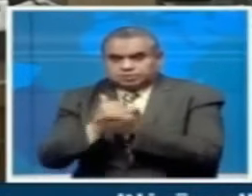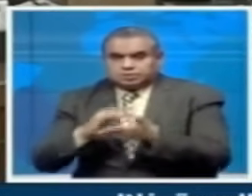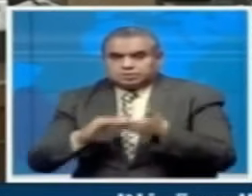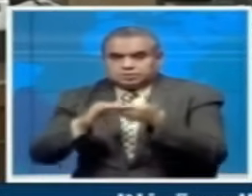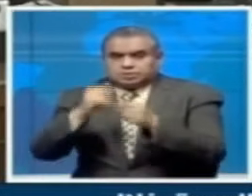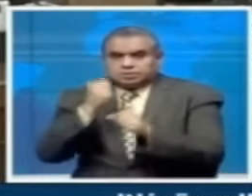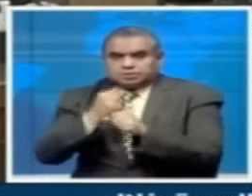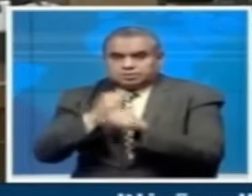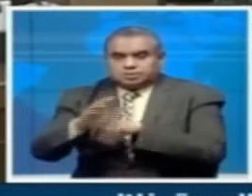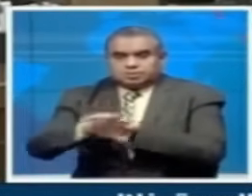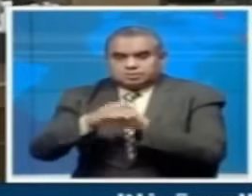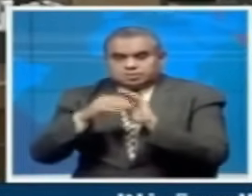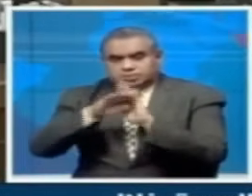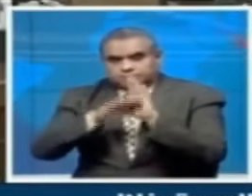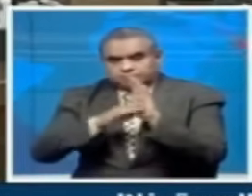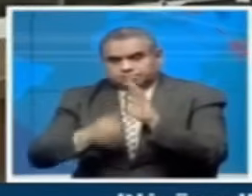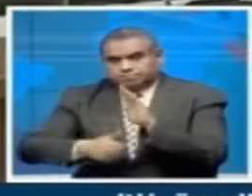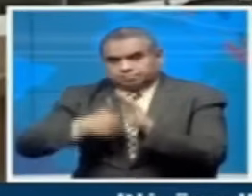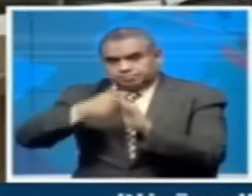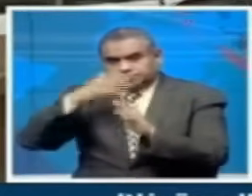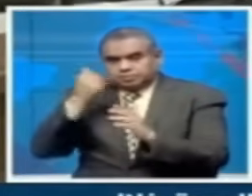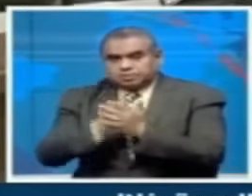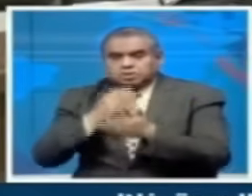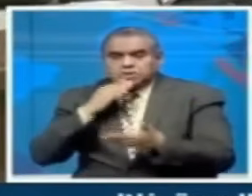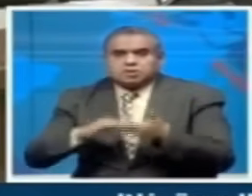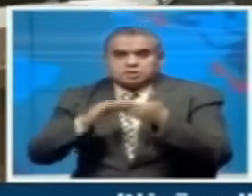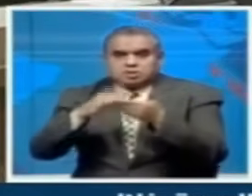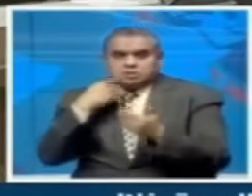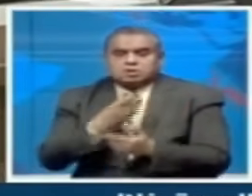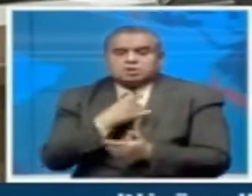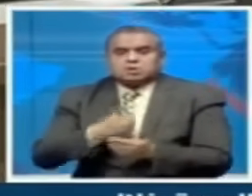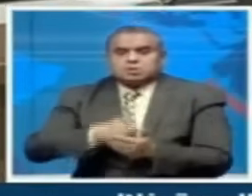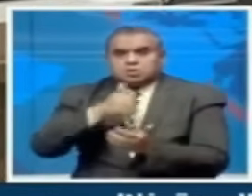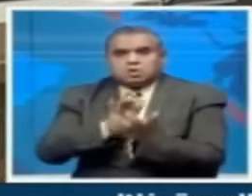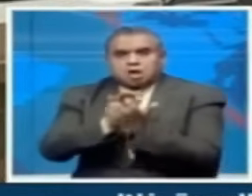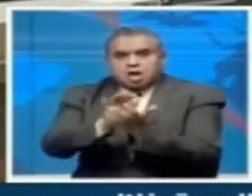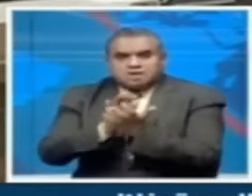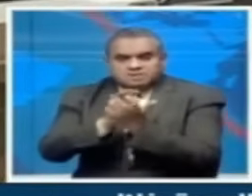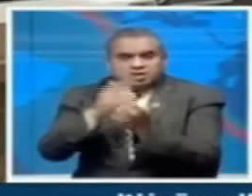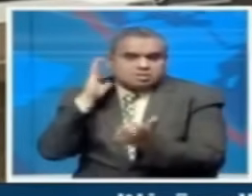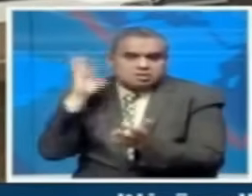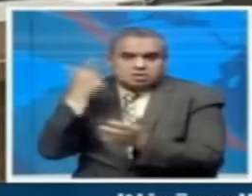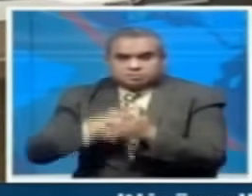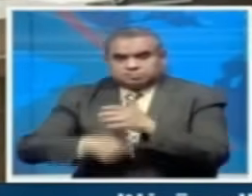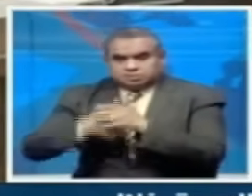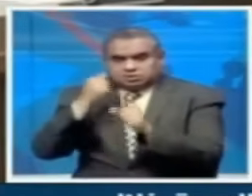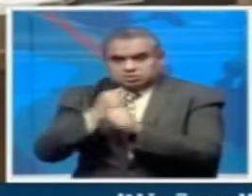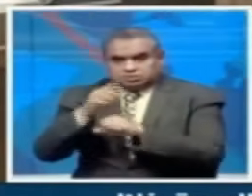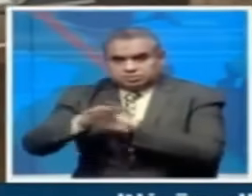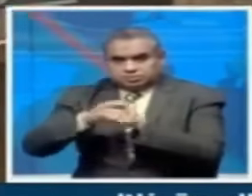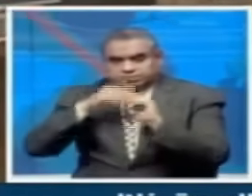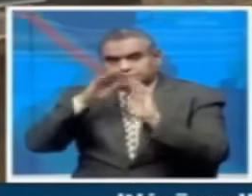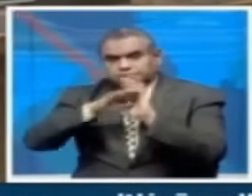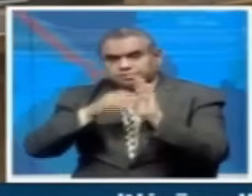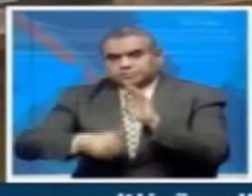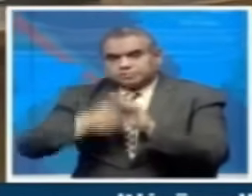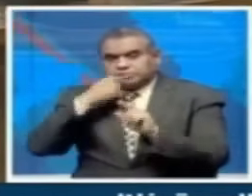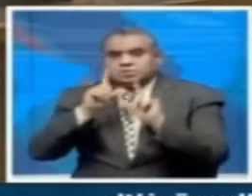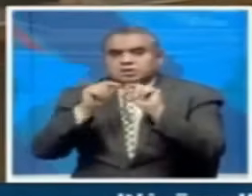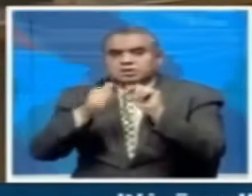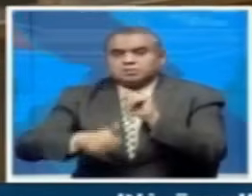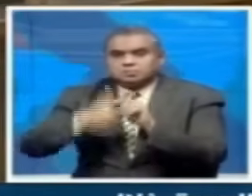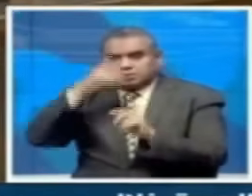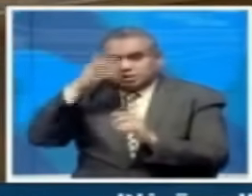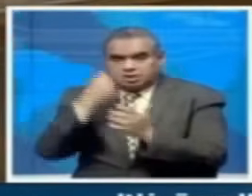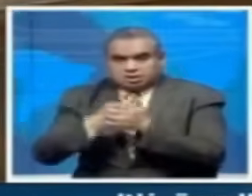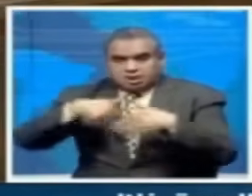ملكية الدولة، وجه الدكتور مدبولي بعرض الحوافز الخاصة والإضافية وما تتضمنه من معايير على مجلس